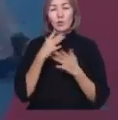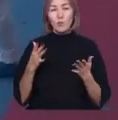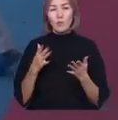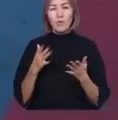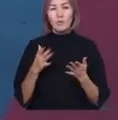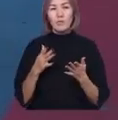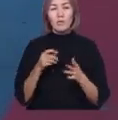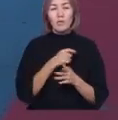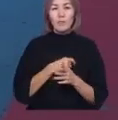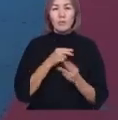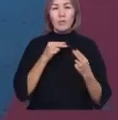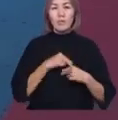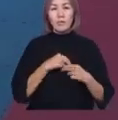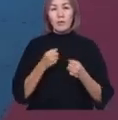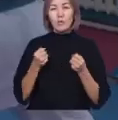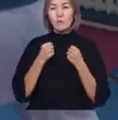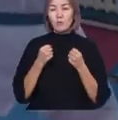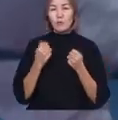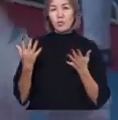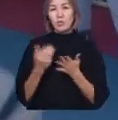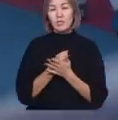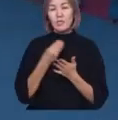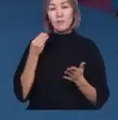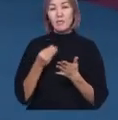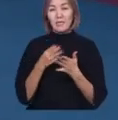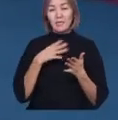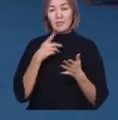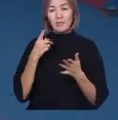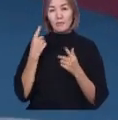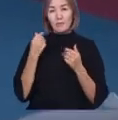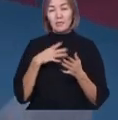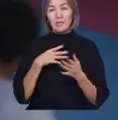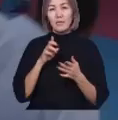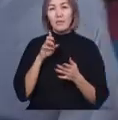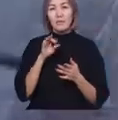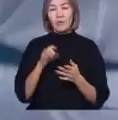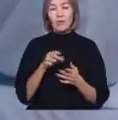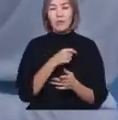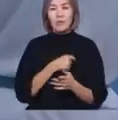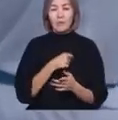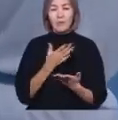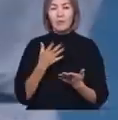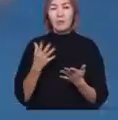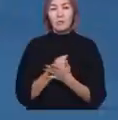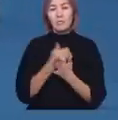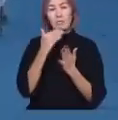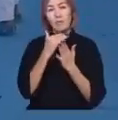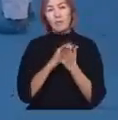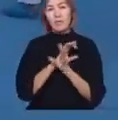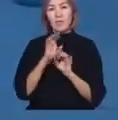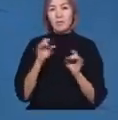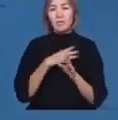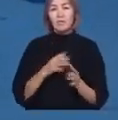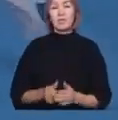көрінеді. Бапкердің еңбегі спортшысының жеңісімен бағаланатыны сөзсіз. Берік Ақбергенов шәкірттерінің жетістігін тізбектей бастап